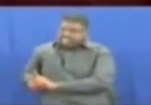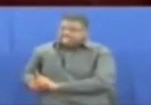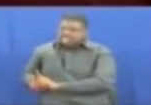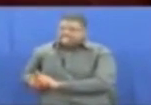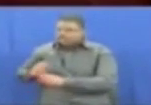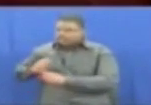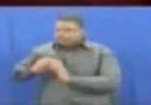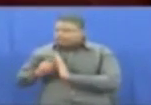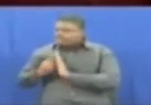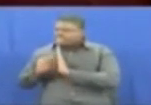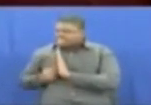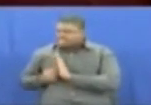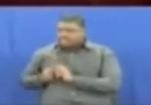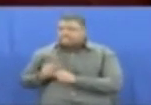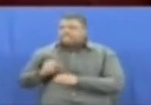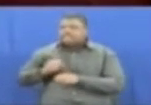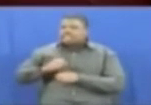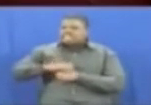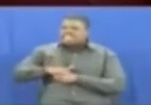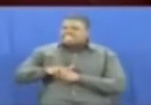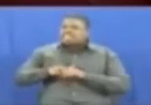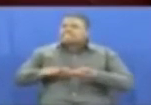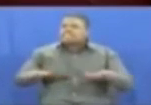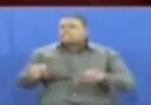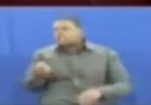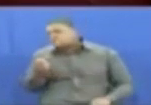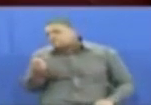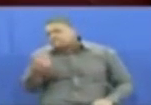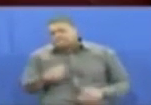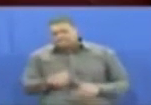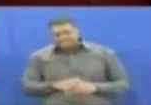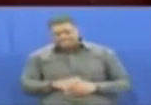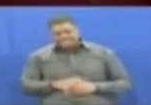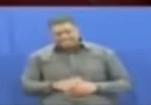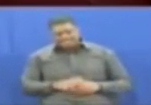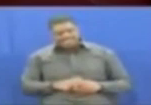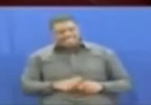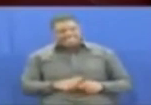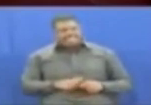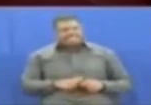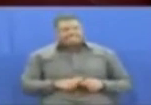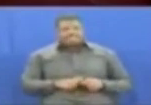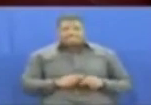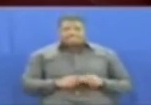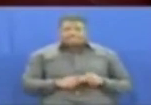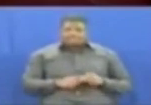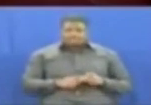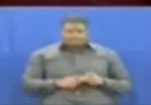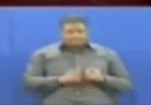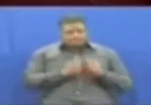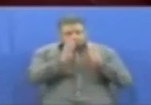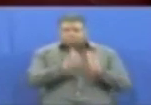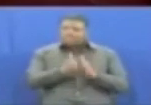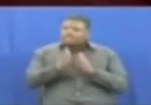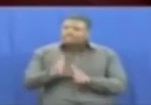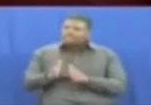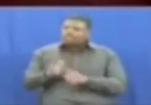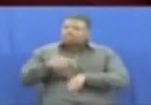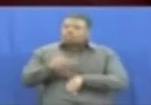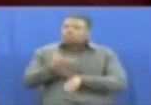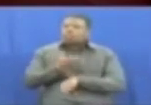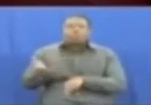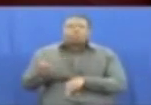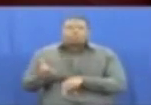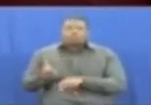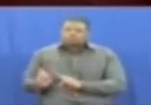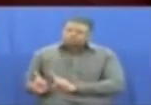ndogo. Lakini nirudie pale pale niliposema, mwanadamu ni mtu ambaye wakati wote, muda wote ana observe social distance.